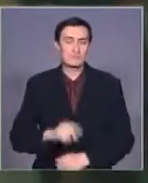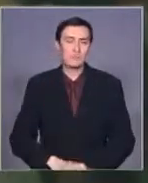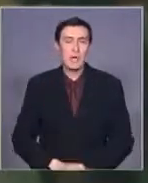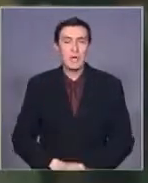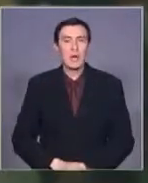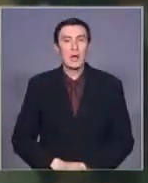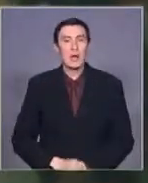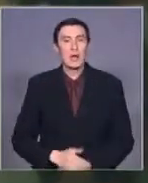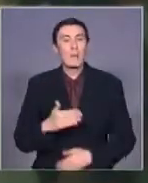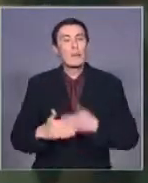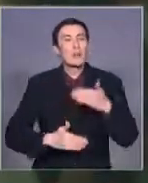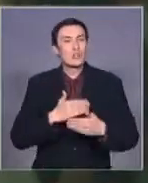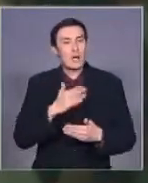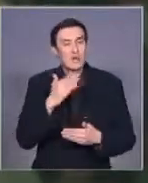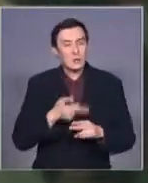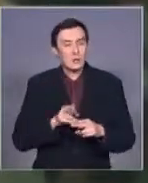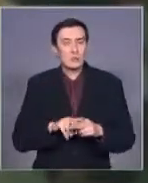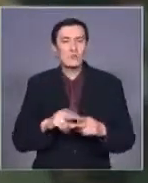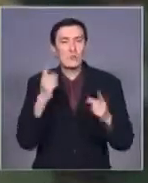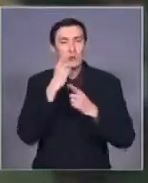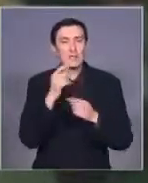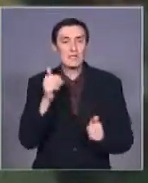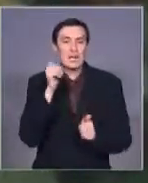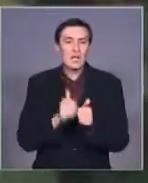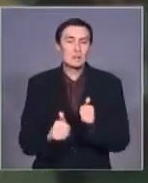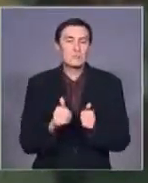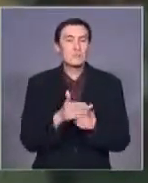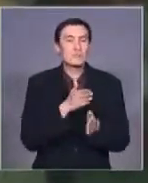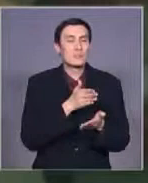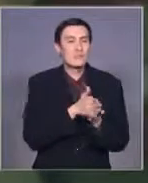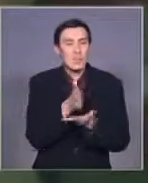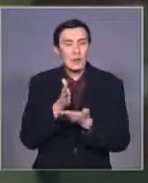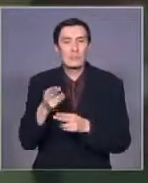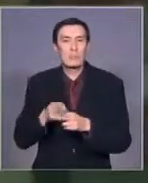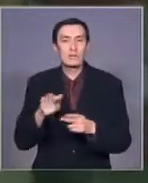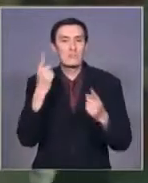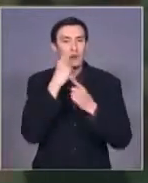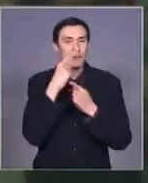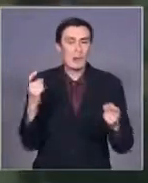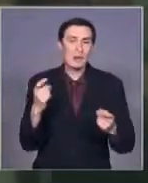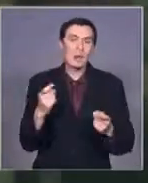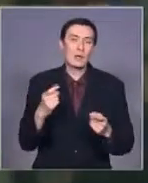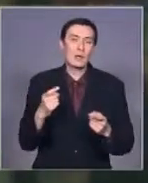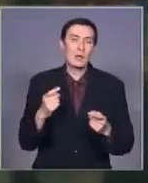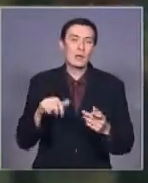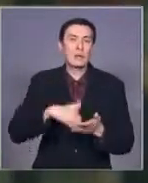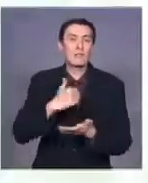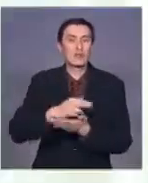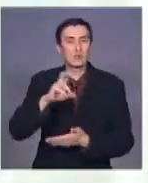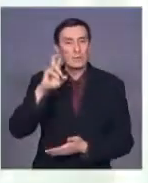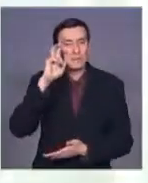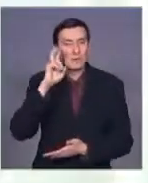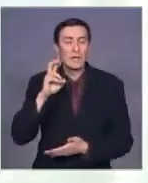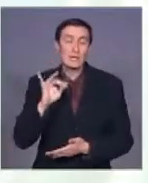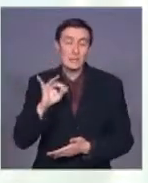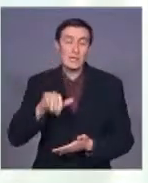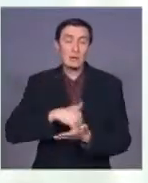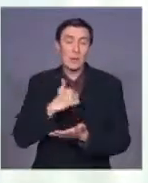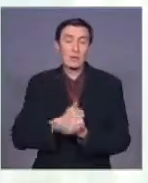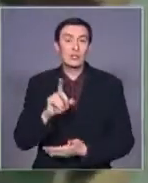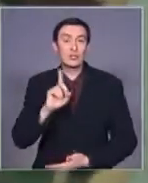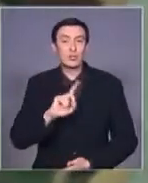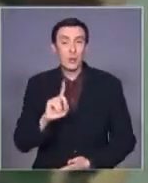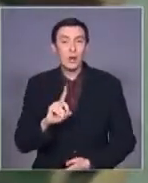Пошаговые реформации по тем секторам приоритетным, которые заявлены были в предвыборных программах нашего главы государства. И самое главное, что